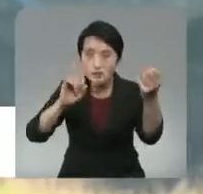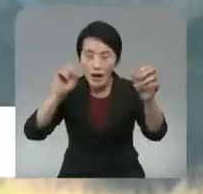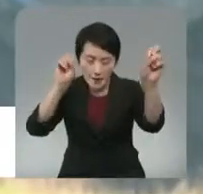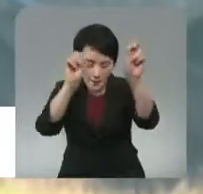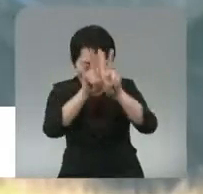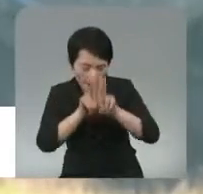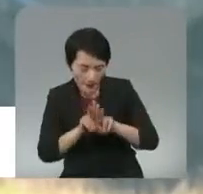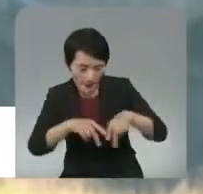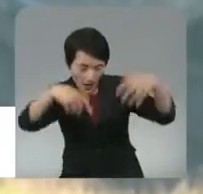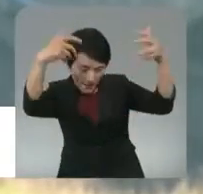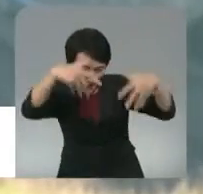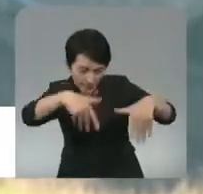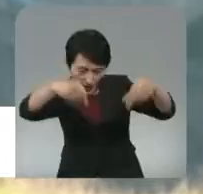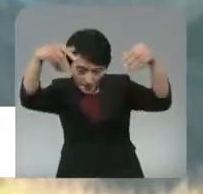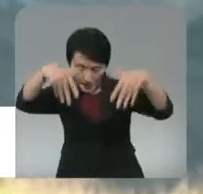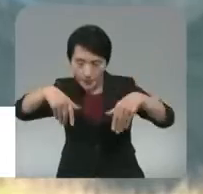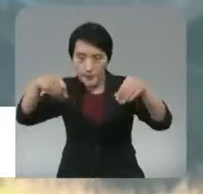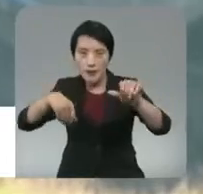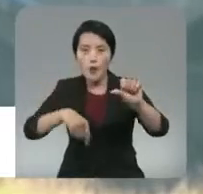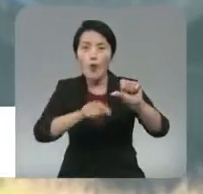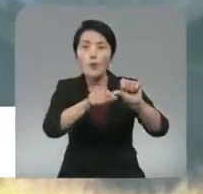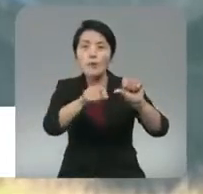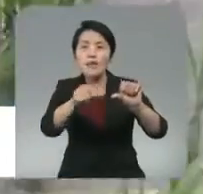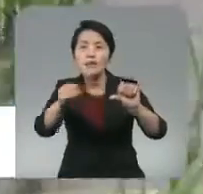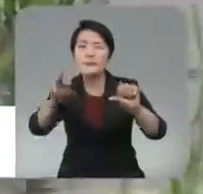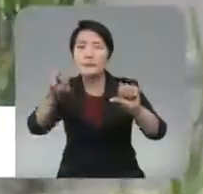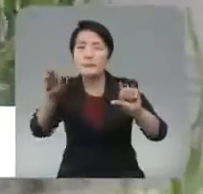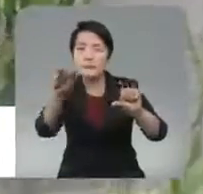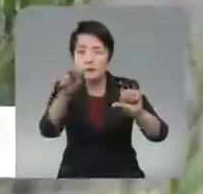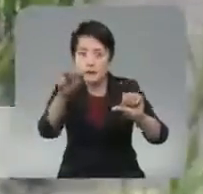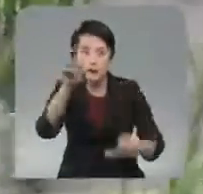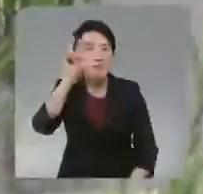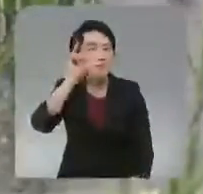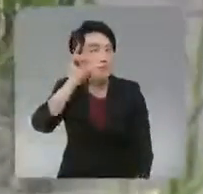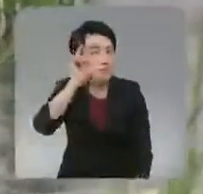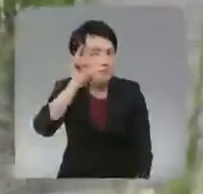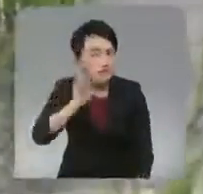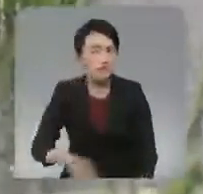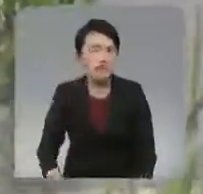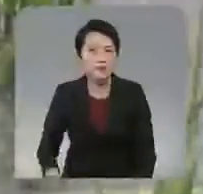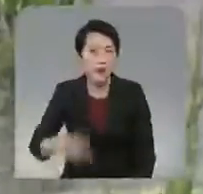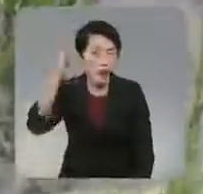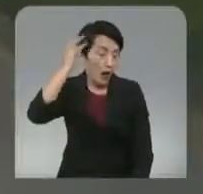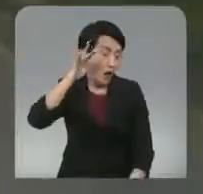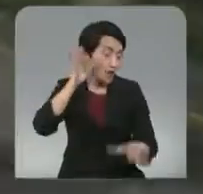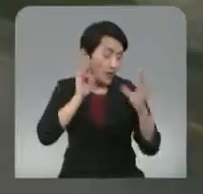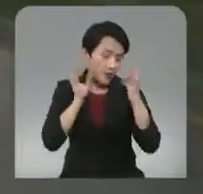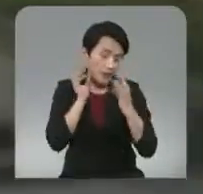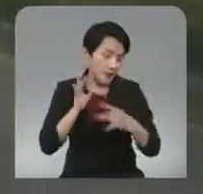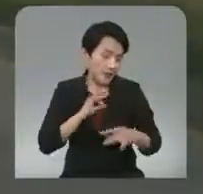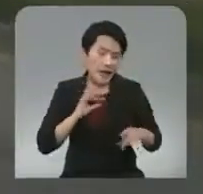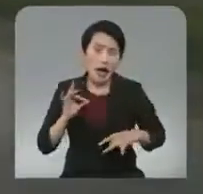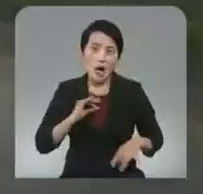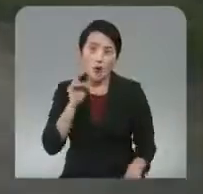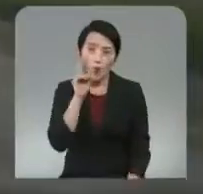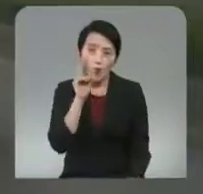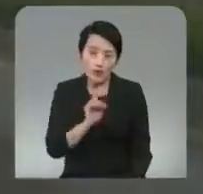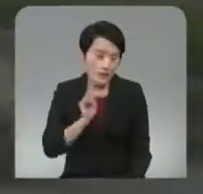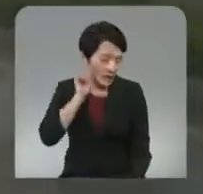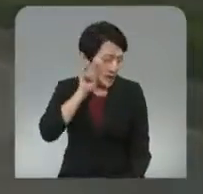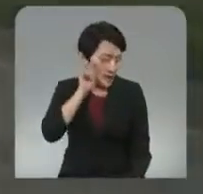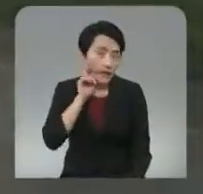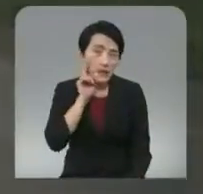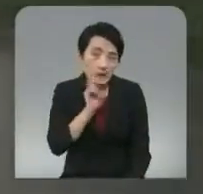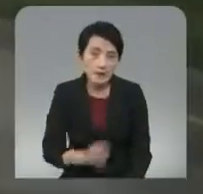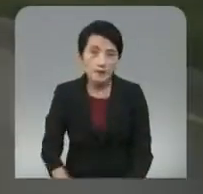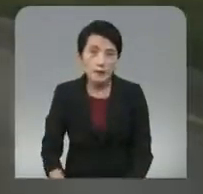intense avec une température maximale de 33 degrés. Suite à l'instabilité atmosphérique, des averses orageuses sont attendues partout